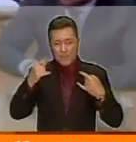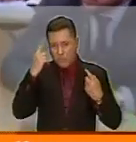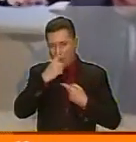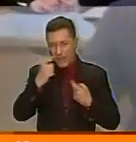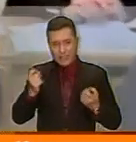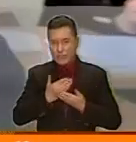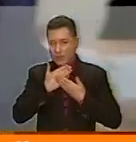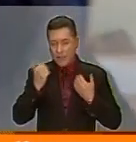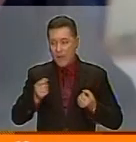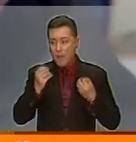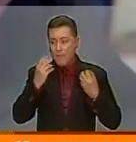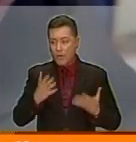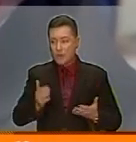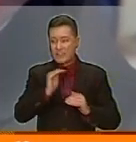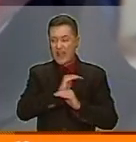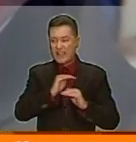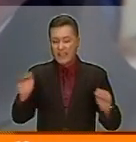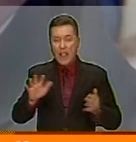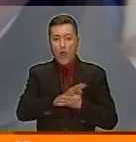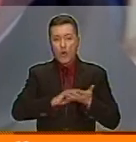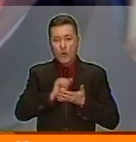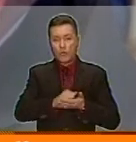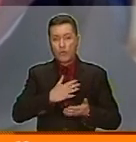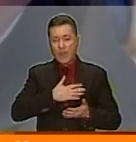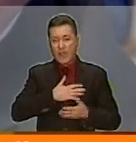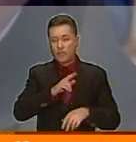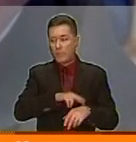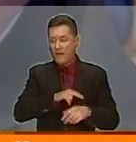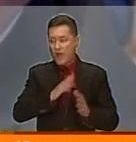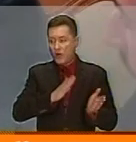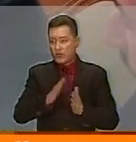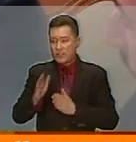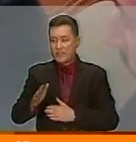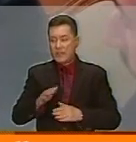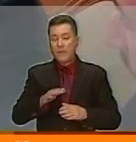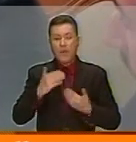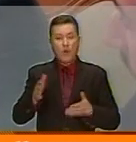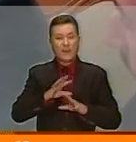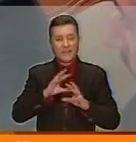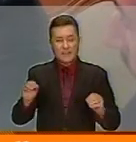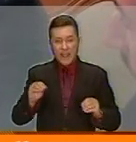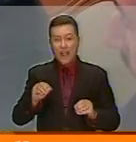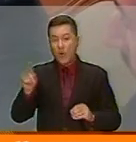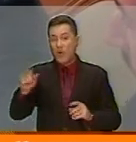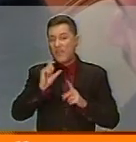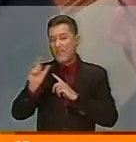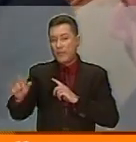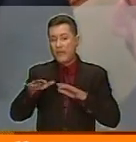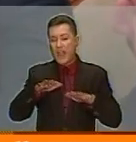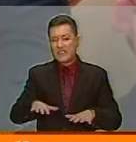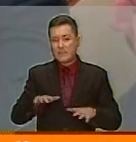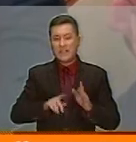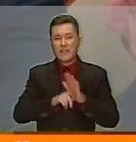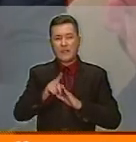свою діяльність. Він просто тихо руйнує нашу правоохоронну систему. От і все. Пісний Парасюку відповідає з місця, здіймається